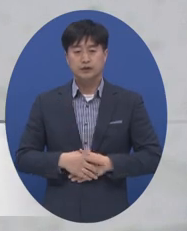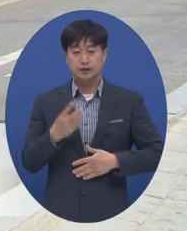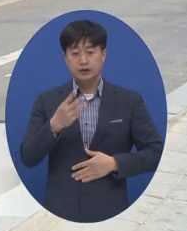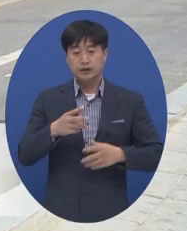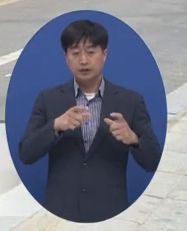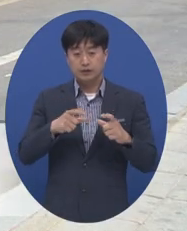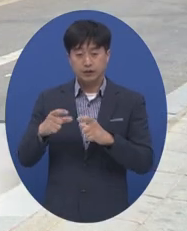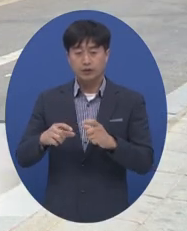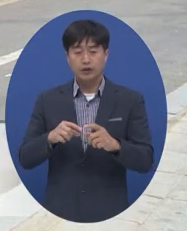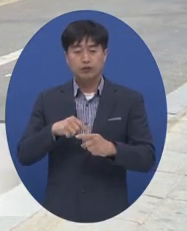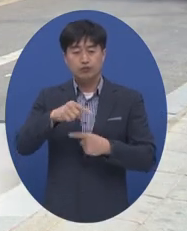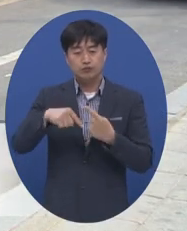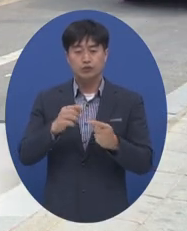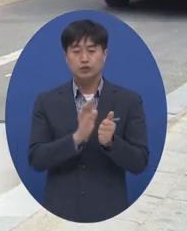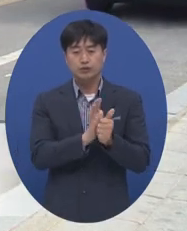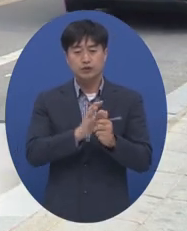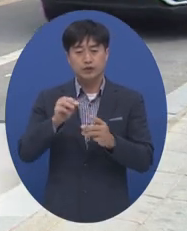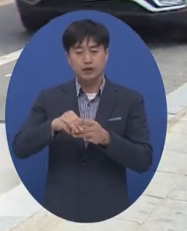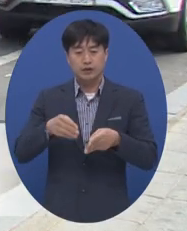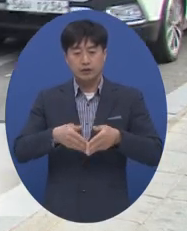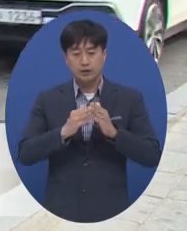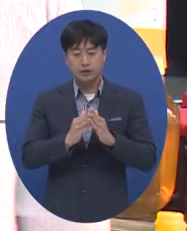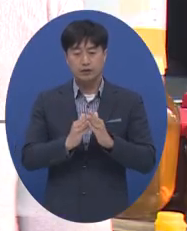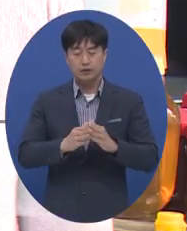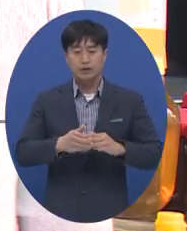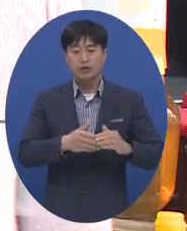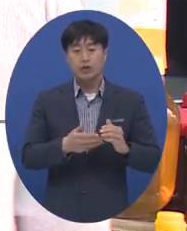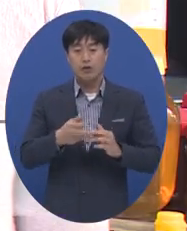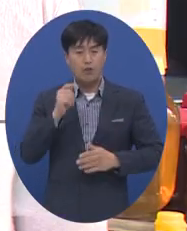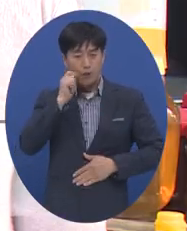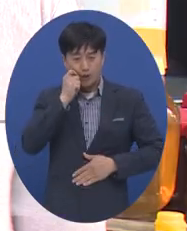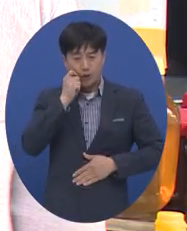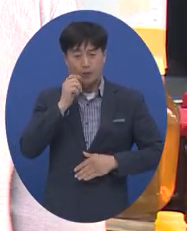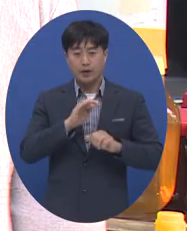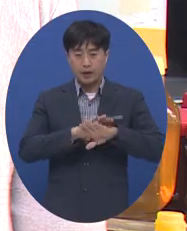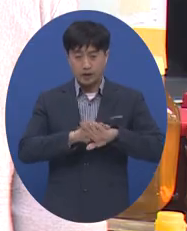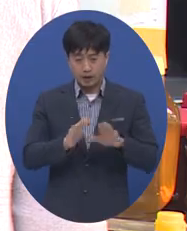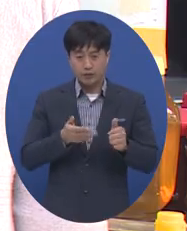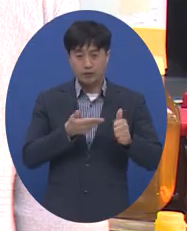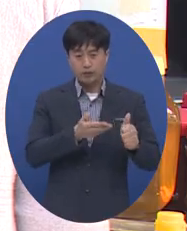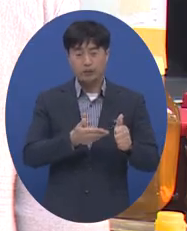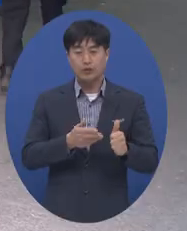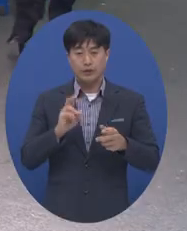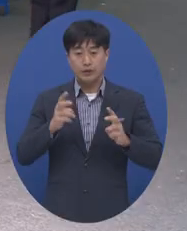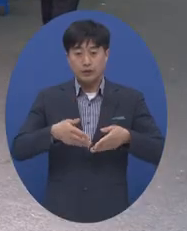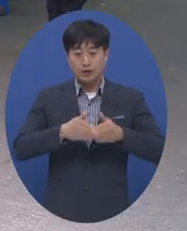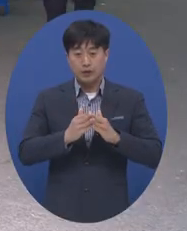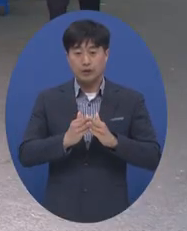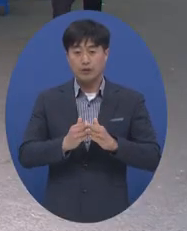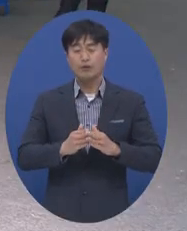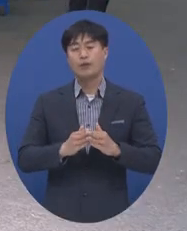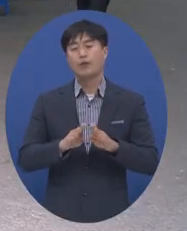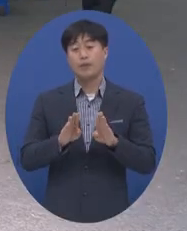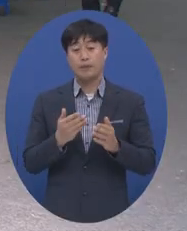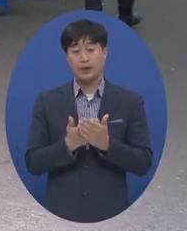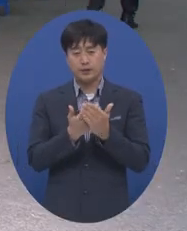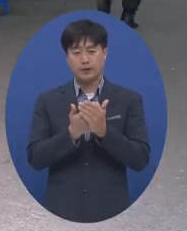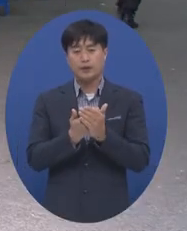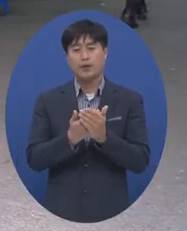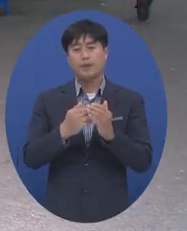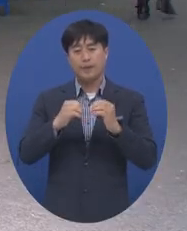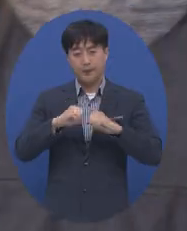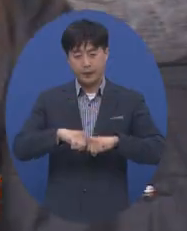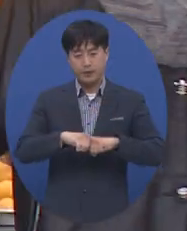3개 권역별 경영지원센터를 통해 전통시장 소상공인의 경영 애로에 대한 처방과 함께 창업부터 성장과 폐업,